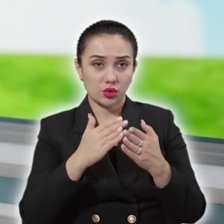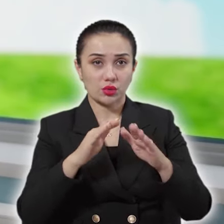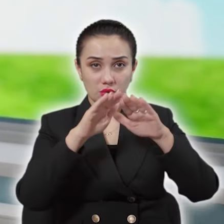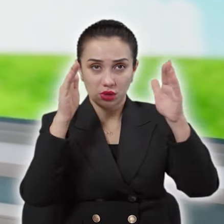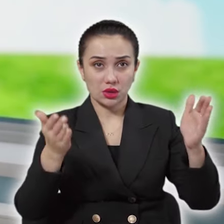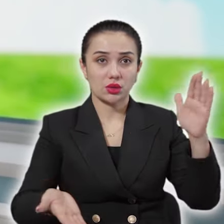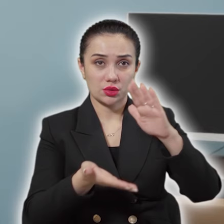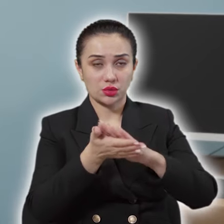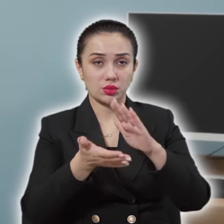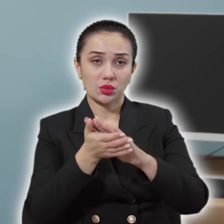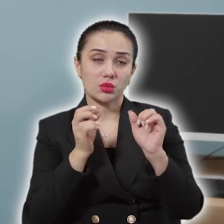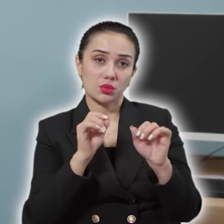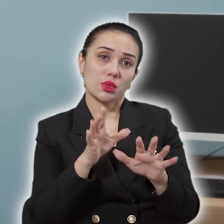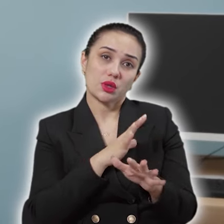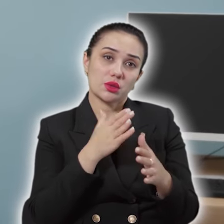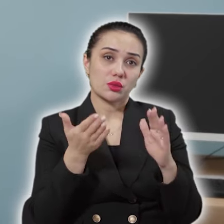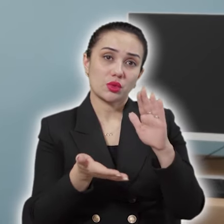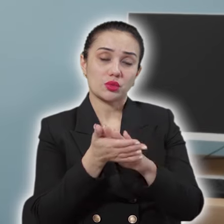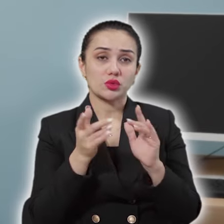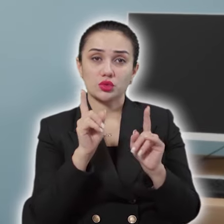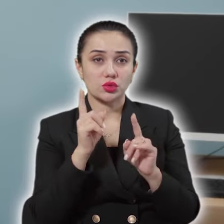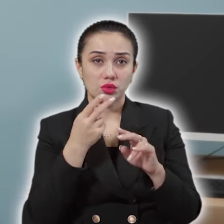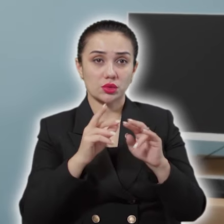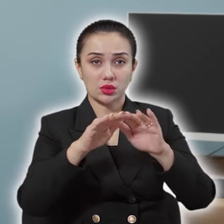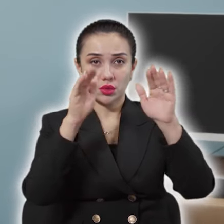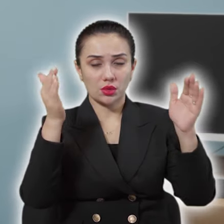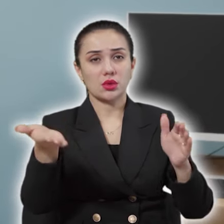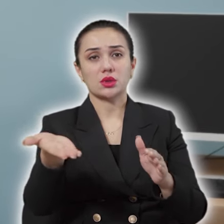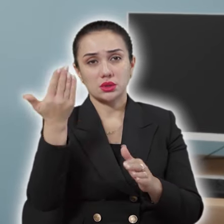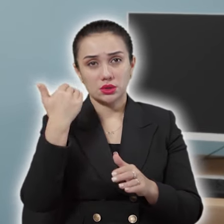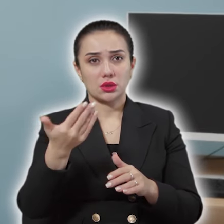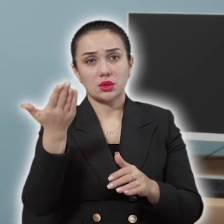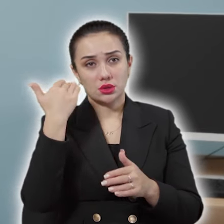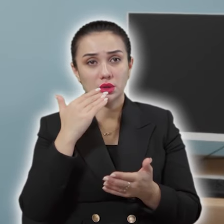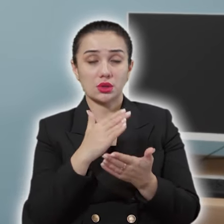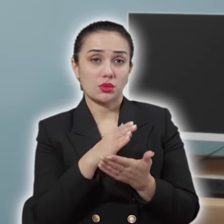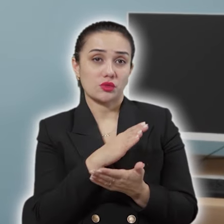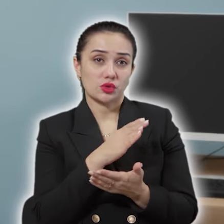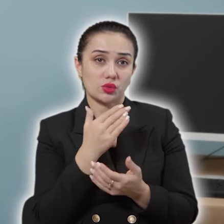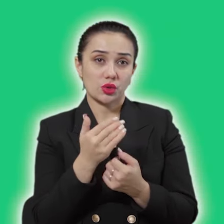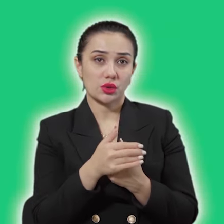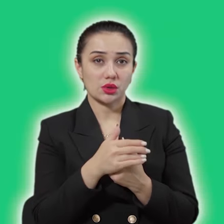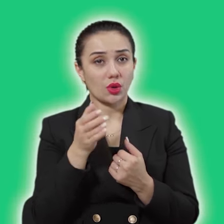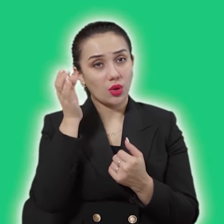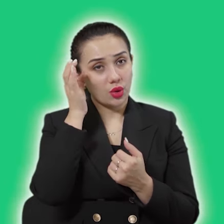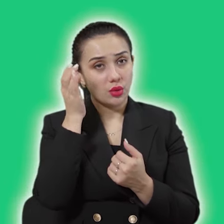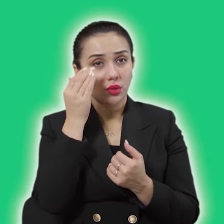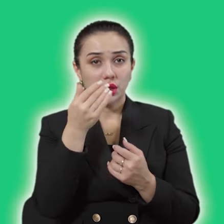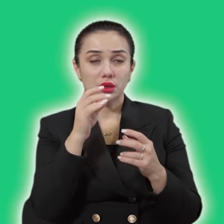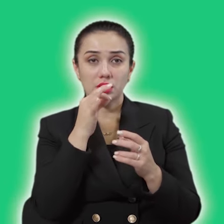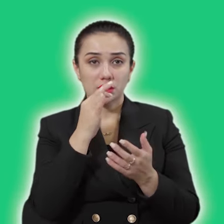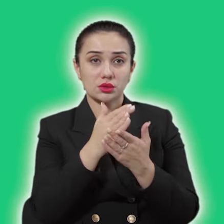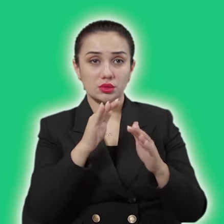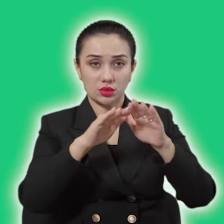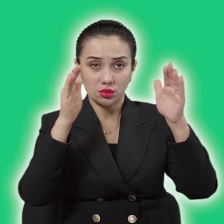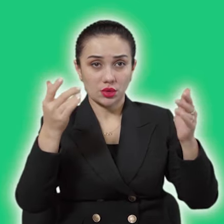nonni tandirda yopishganmi? Balkim yopishgandir. Chunki tandirlar azal-azaldan mavjud bo'lgan. Olimlarning